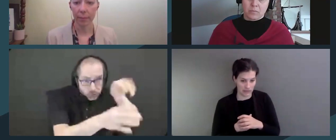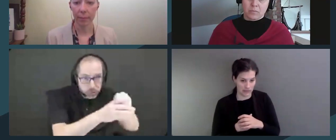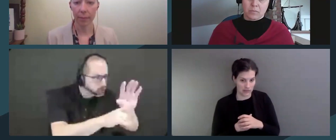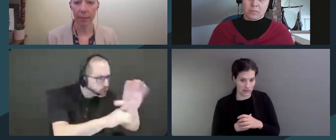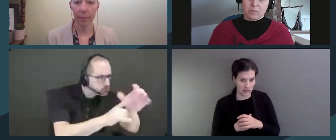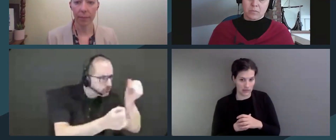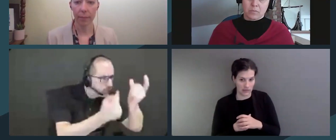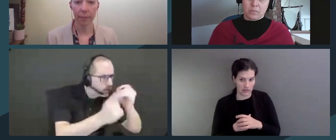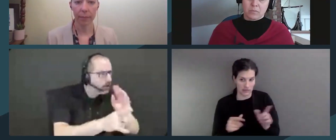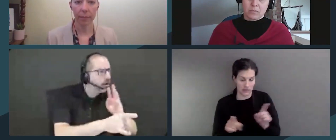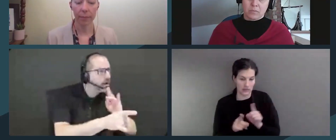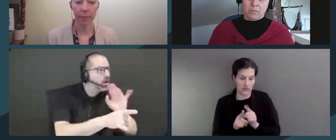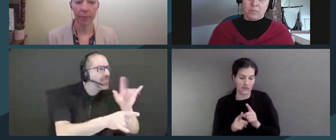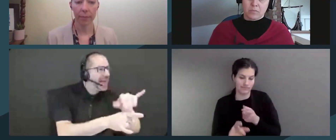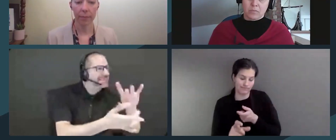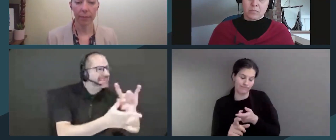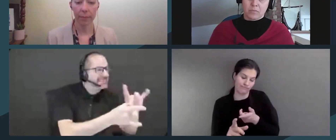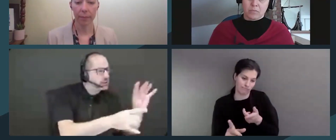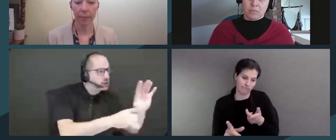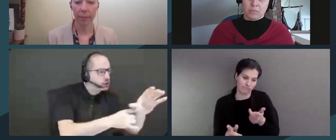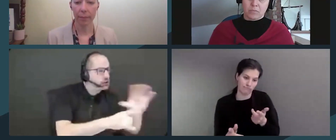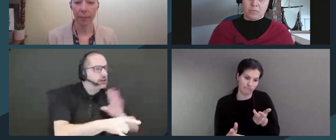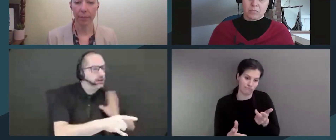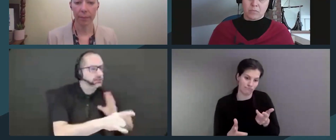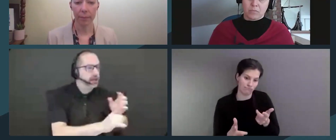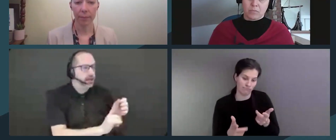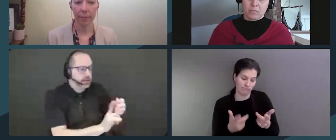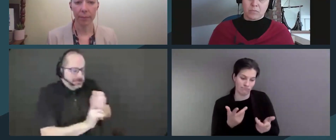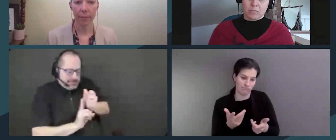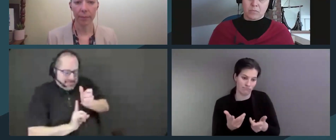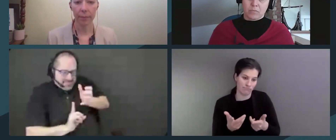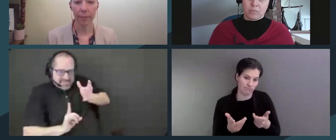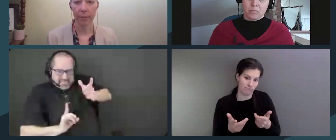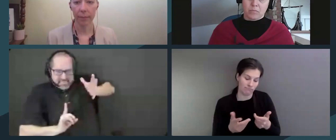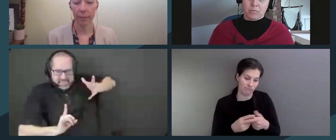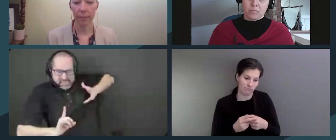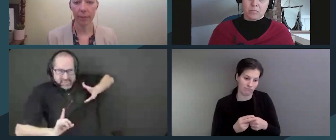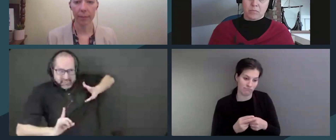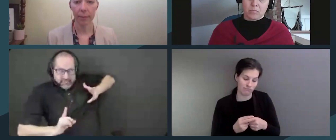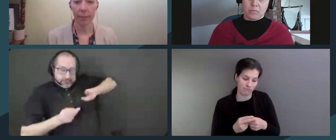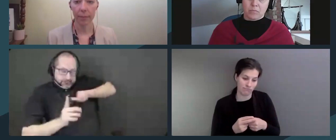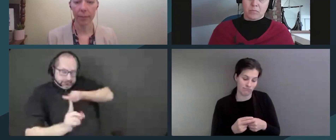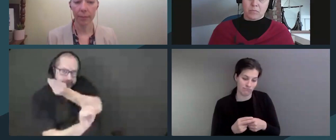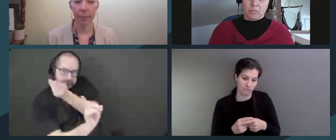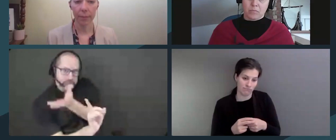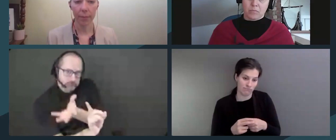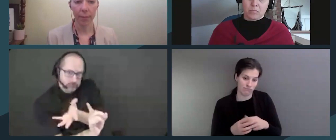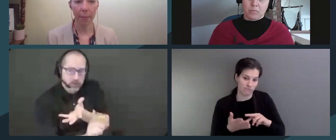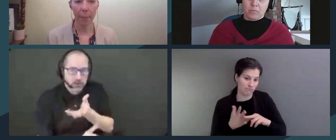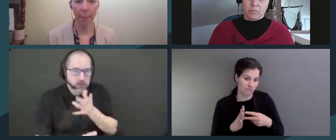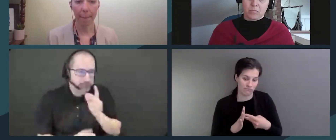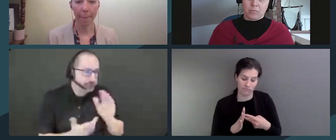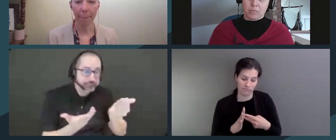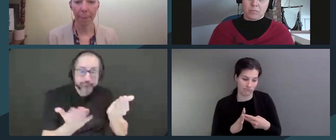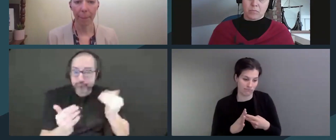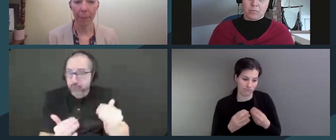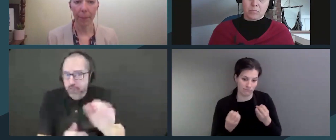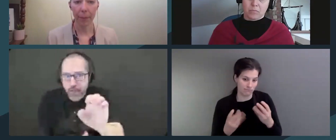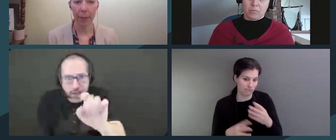Et il s'agit d'interpréter des compétences précises, la déontologie, travailler avec les gens dans des milieux